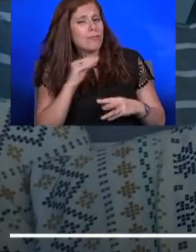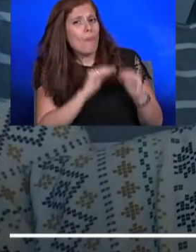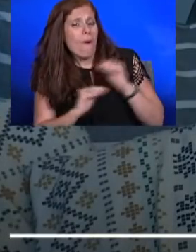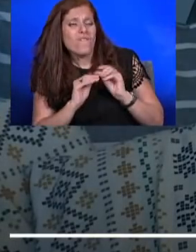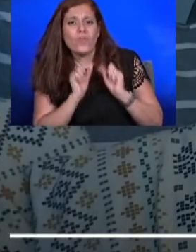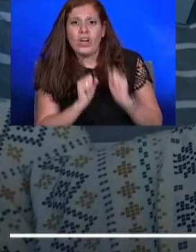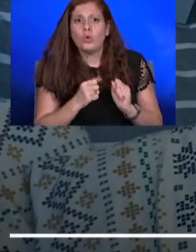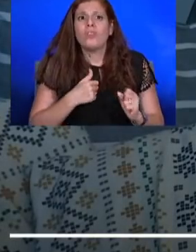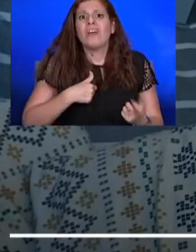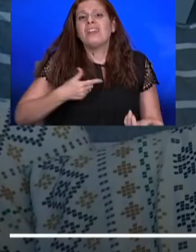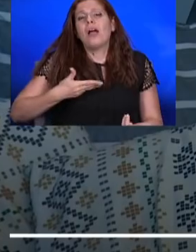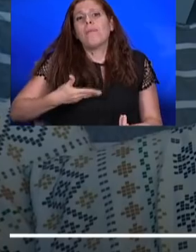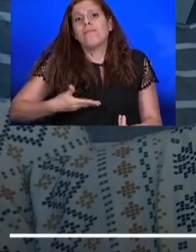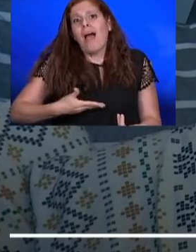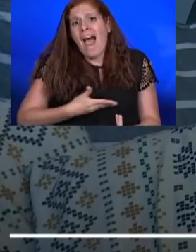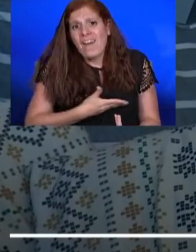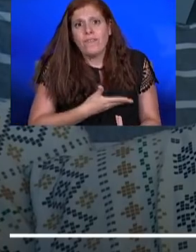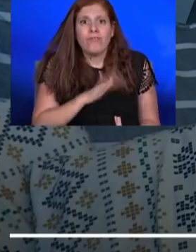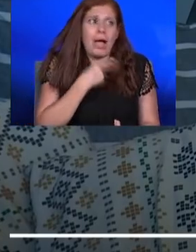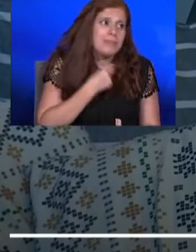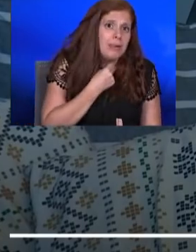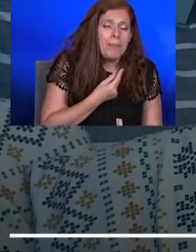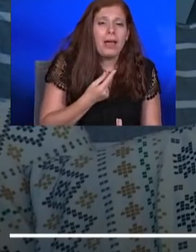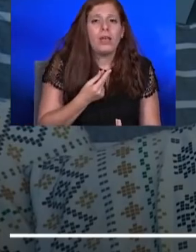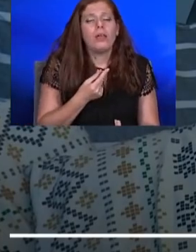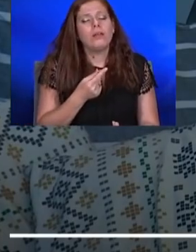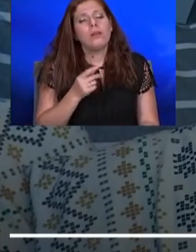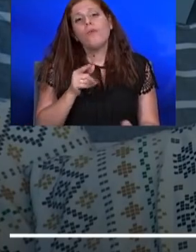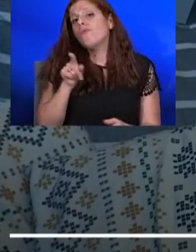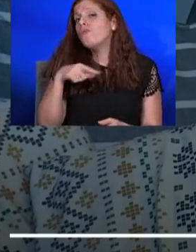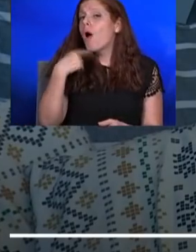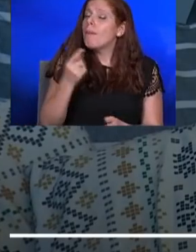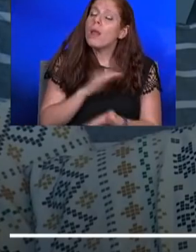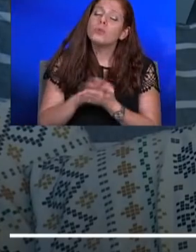וצמא. והוא אמר לי פשוט להמשיך להאמין שזו הדרך.